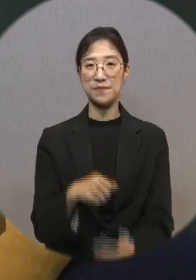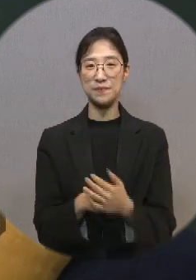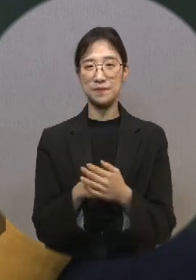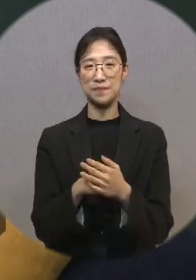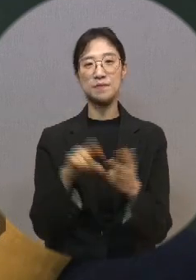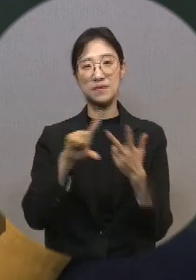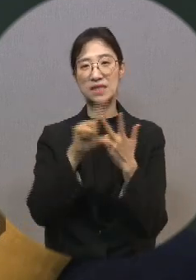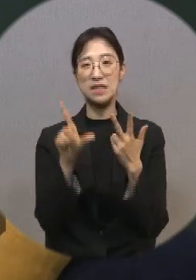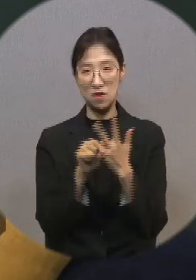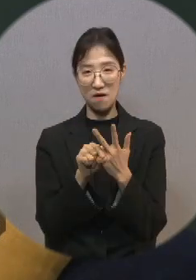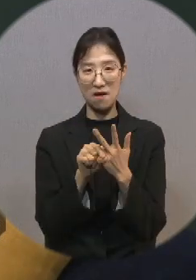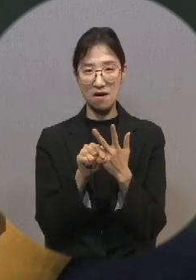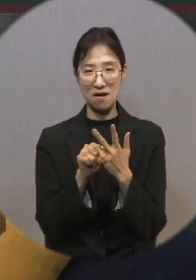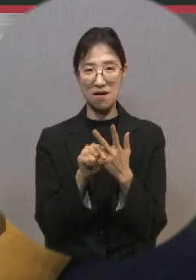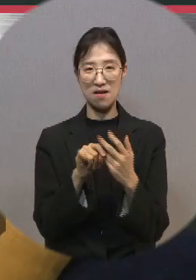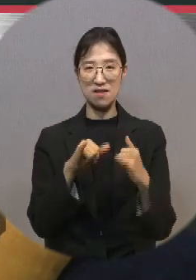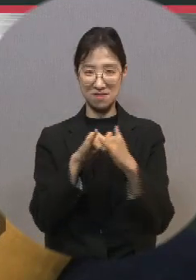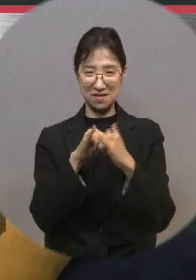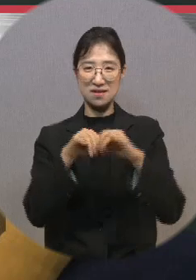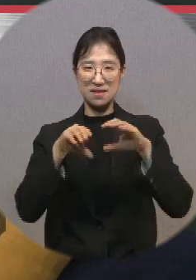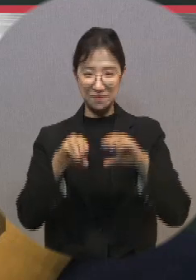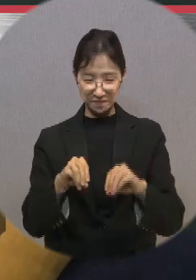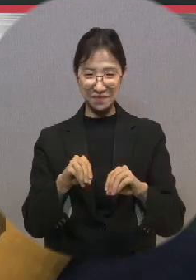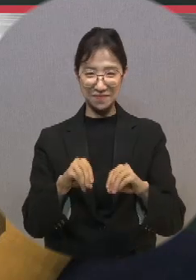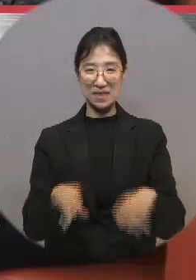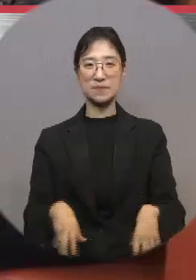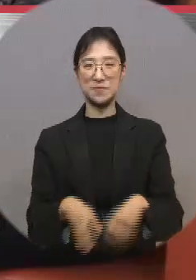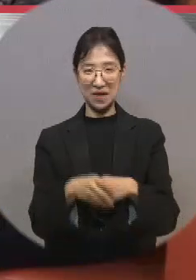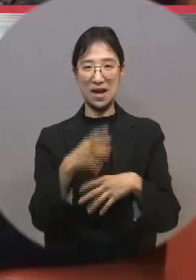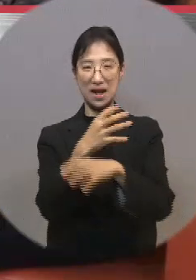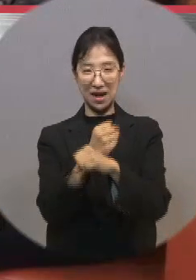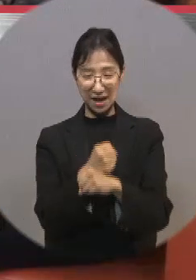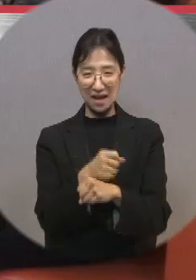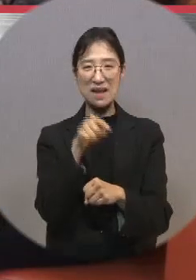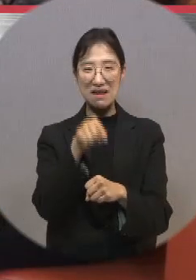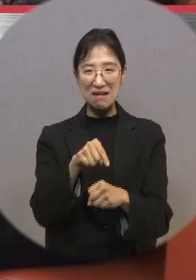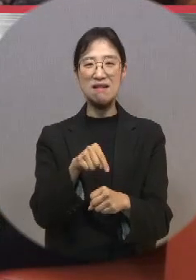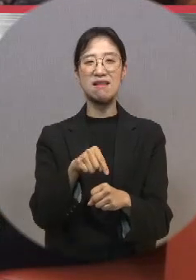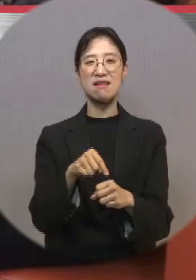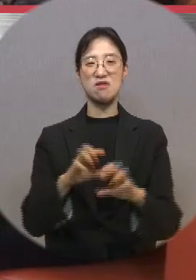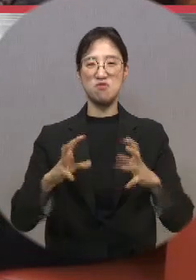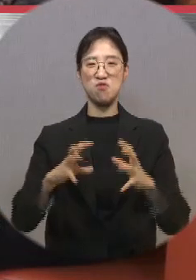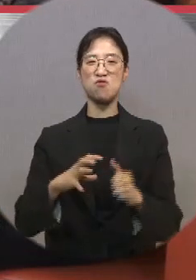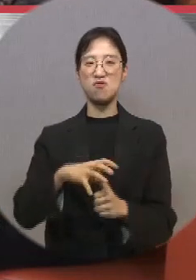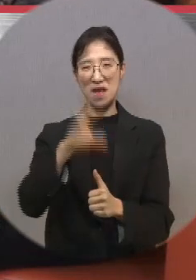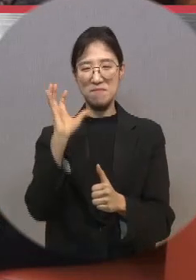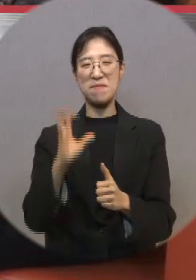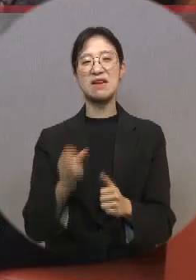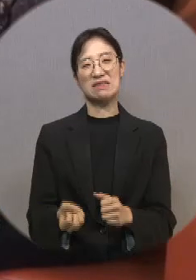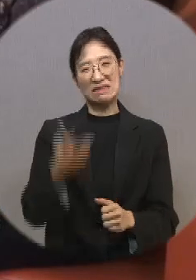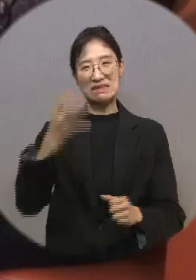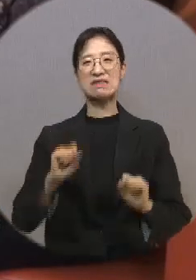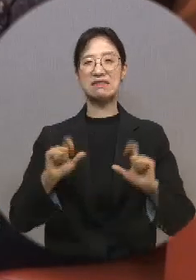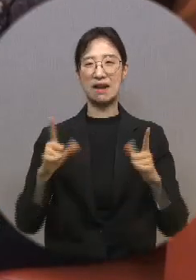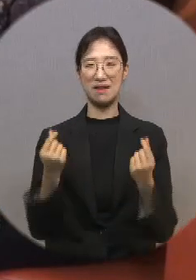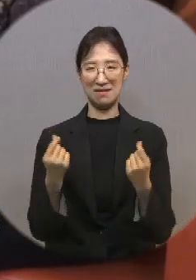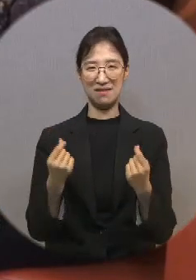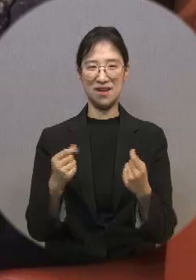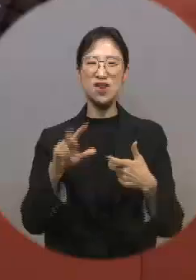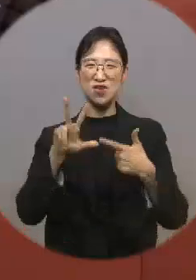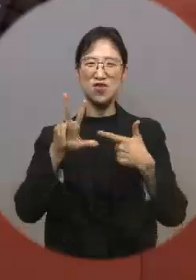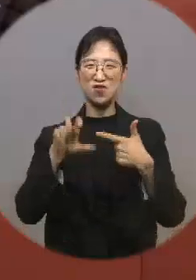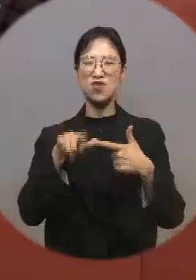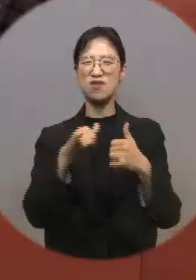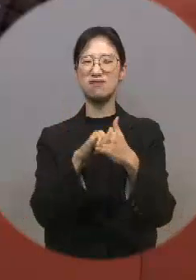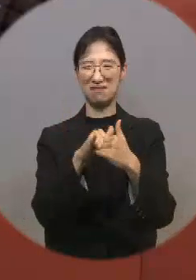1953년 그 7월 그 정전협정 그 체결을 조국 해방 승리의 날로 기념하거든요. 그러니까 우리 6.25 전쟁이죠.